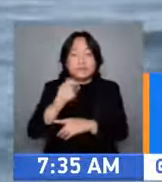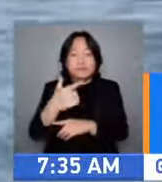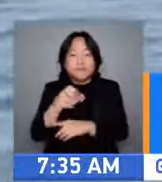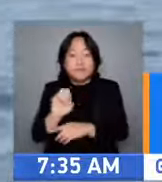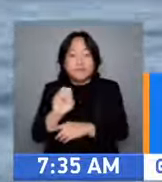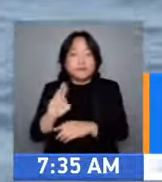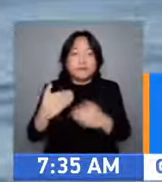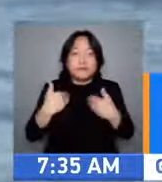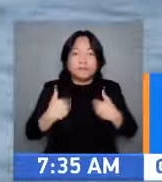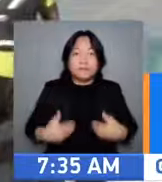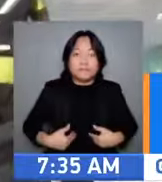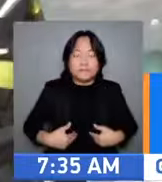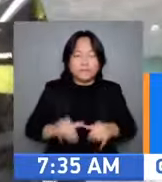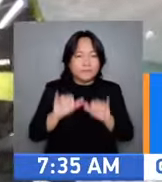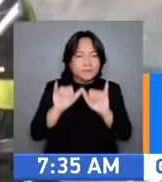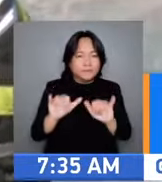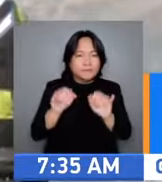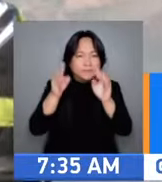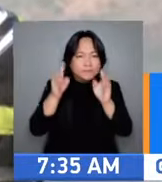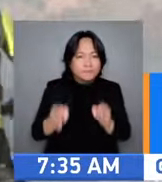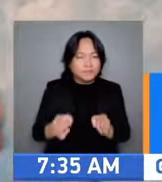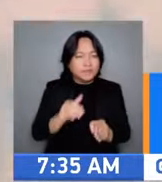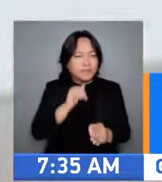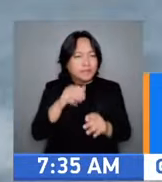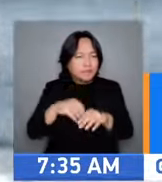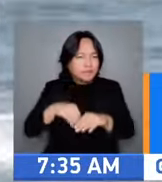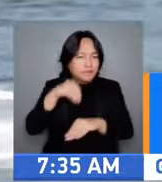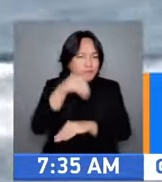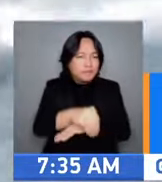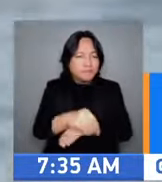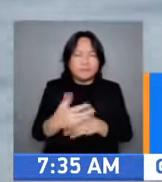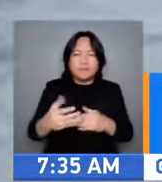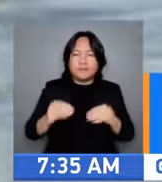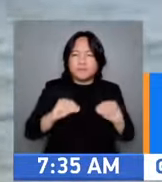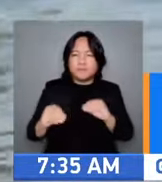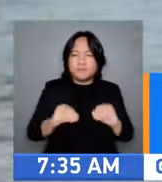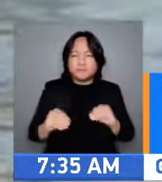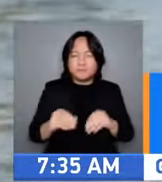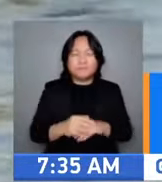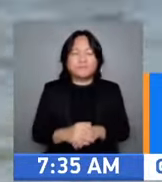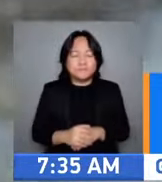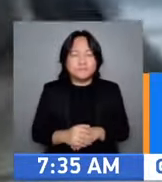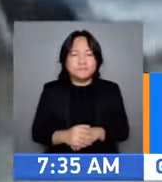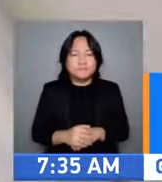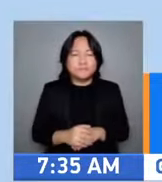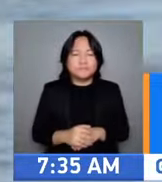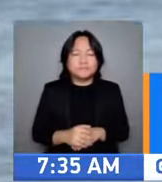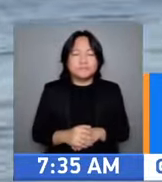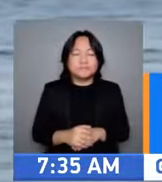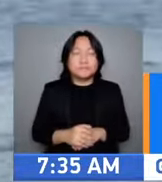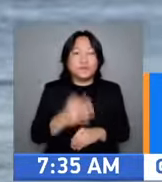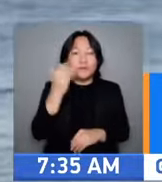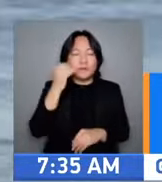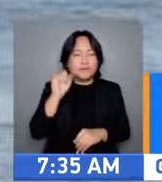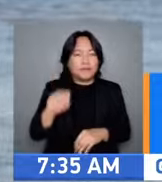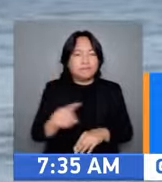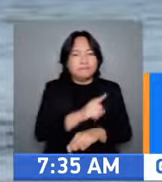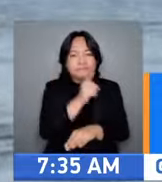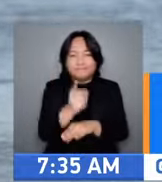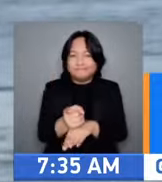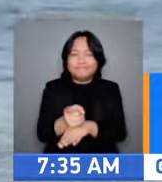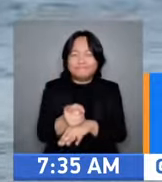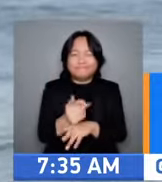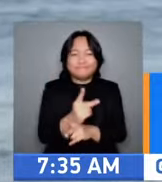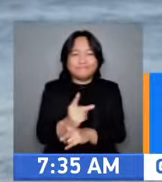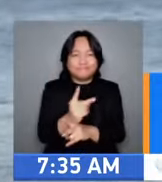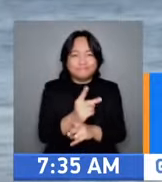sobrang paganon, huwag din sobrang patalikod ang ating paa kasi nga yun, babagsak tayo ang tendency natin. Pero parang ang